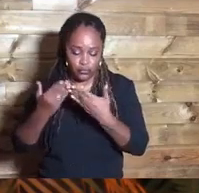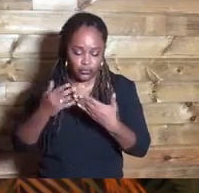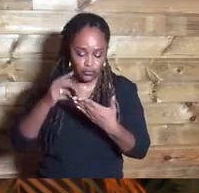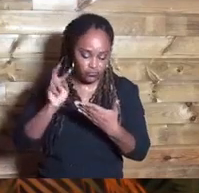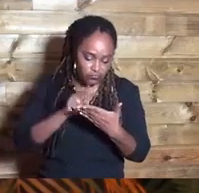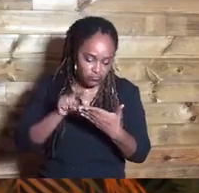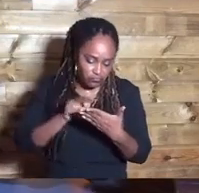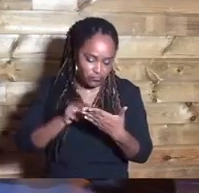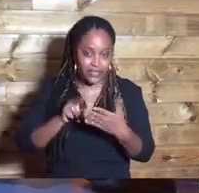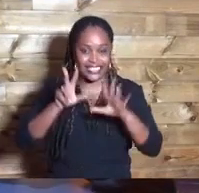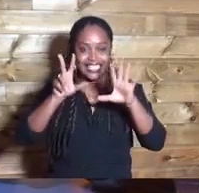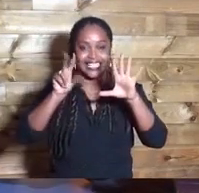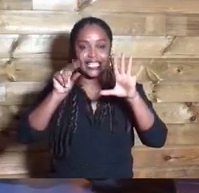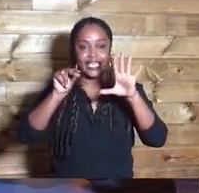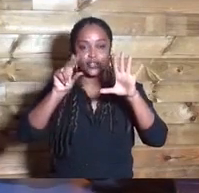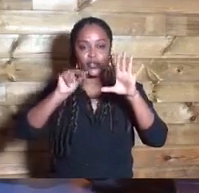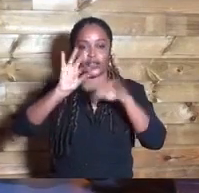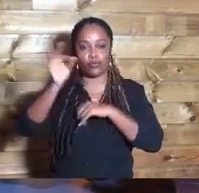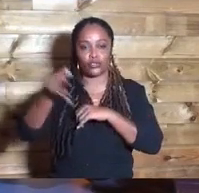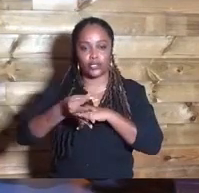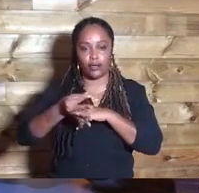que 80% de notre alimentation est importée.